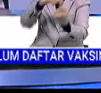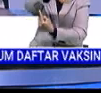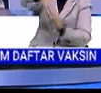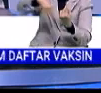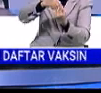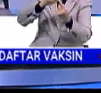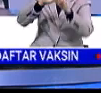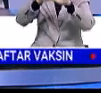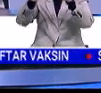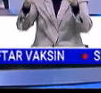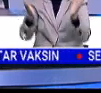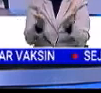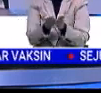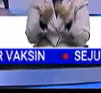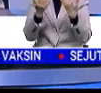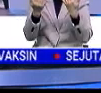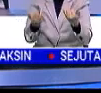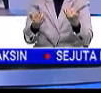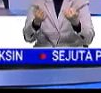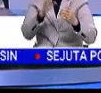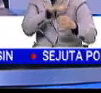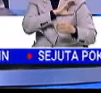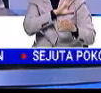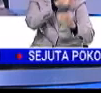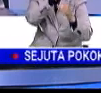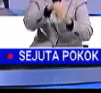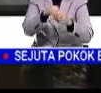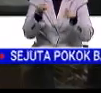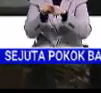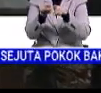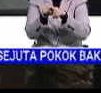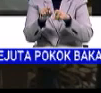turut dianggotai Polis Diraja Malaysia.